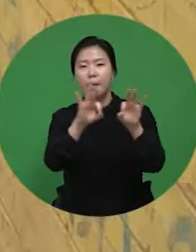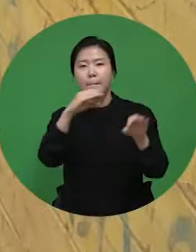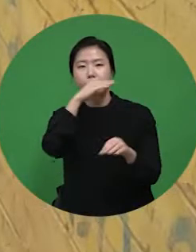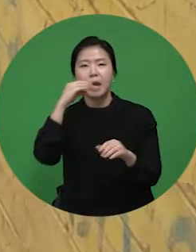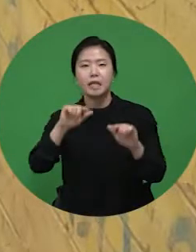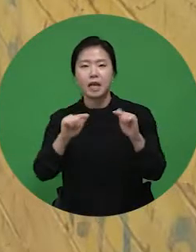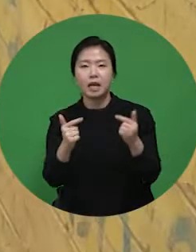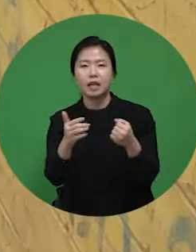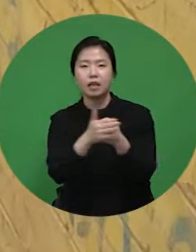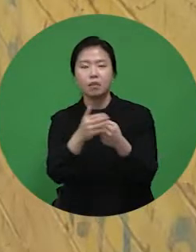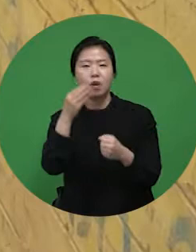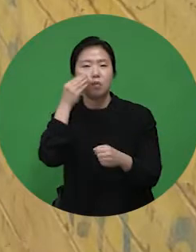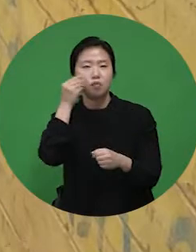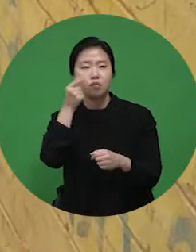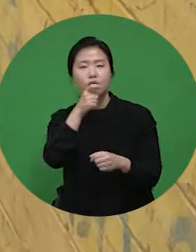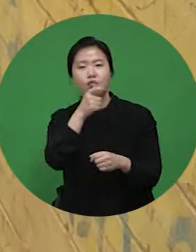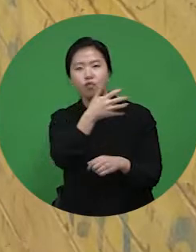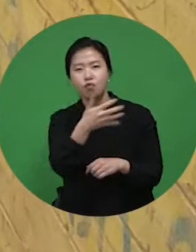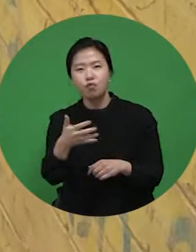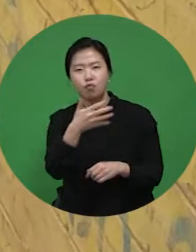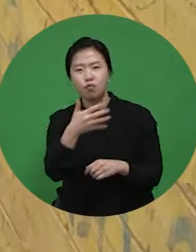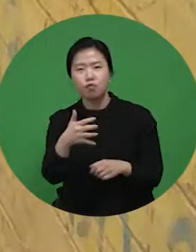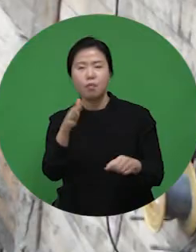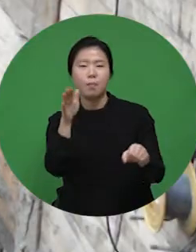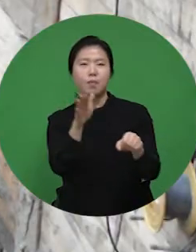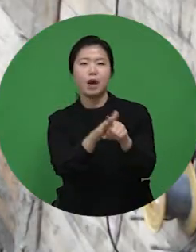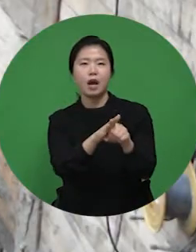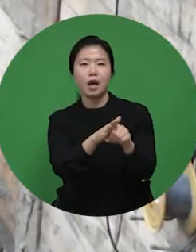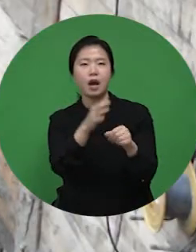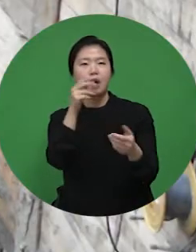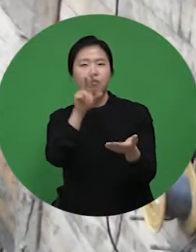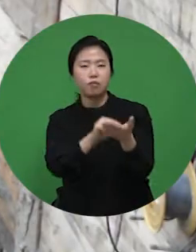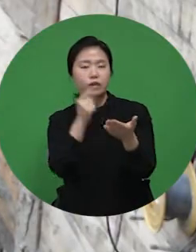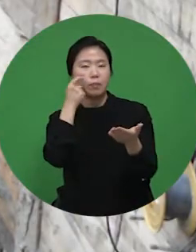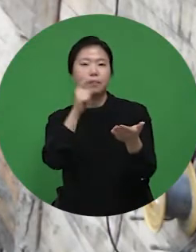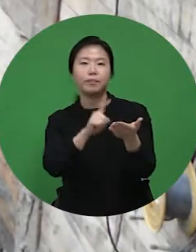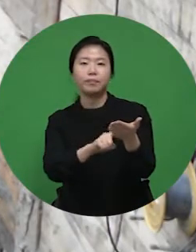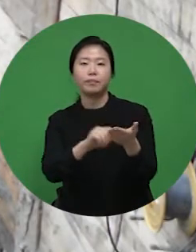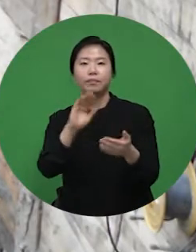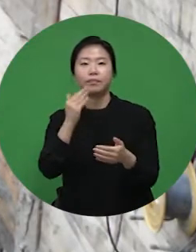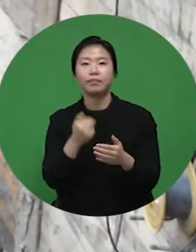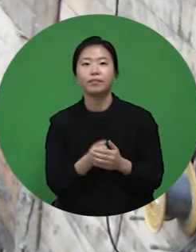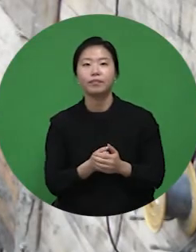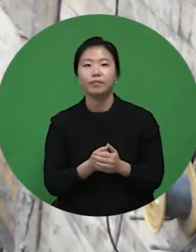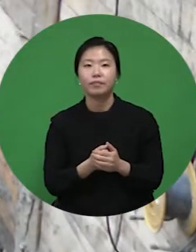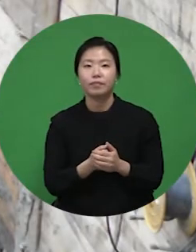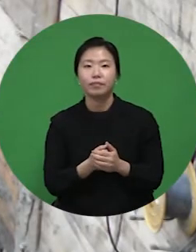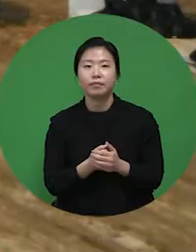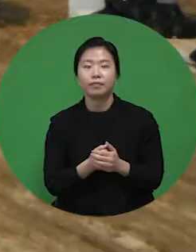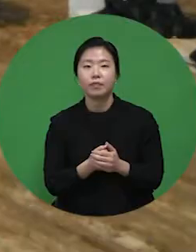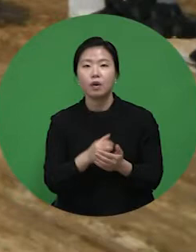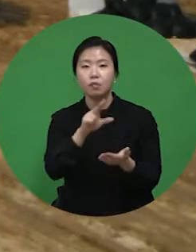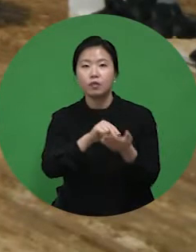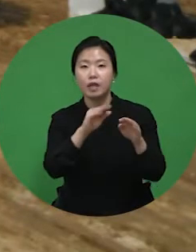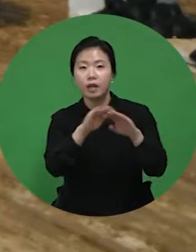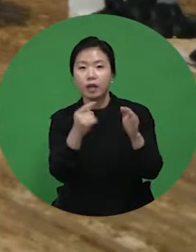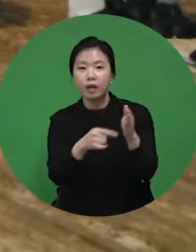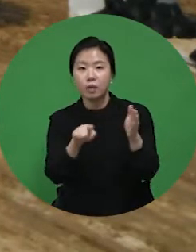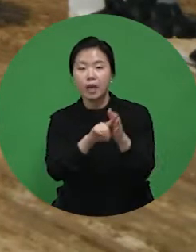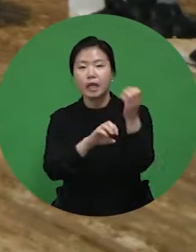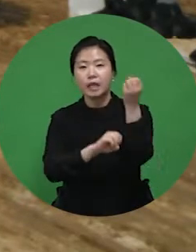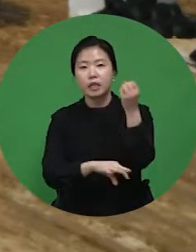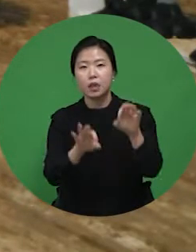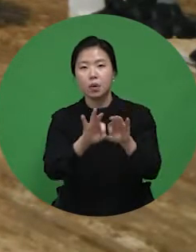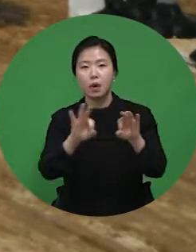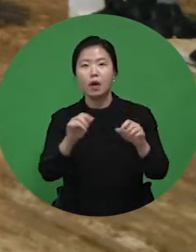하수관 경사 불량 등으로 하수의 흐름이 원활하지 않던 하수관거의 문제점을 발견했습니다. 문제 해결을